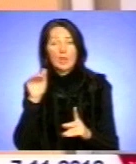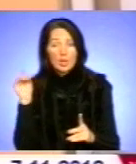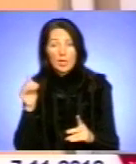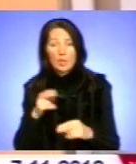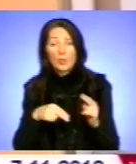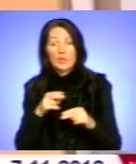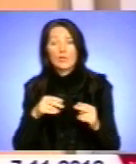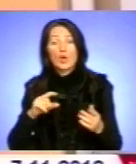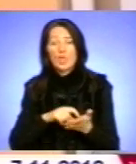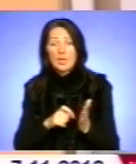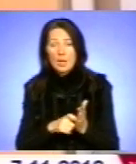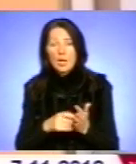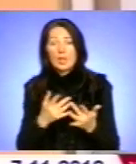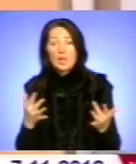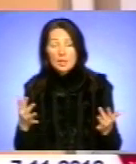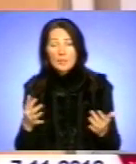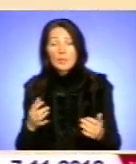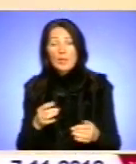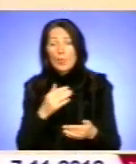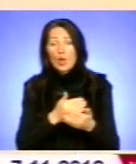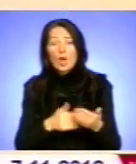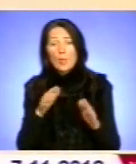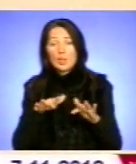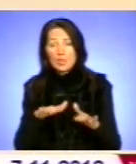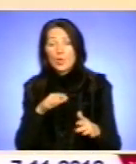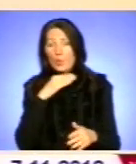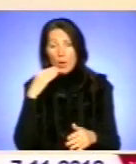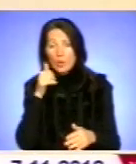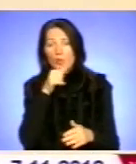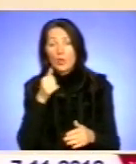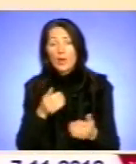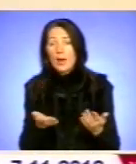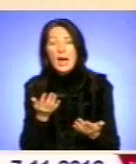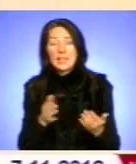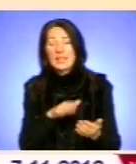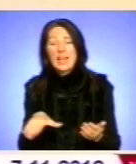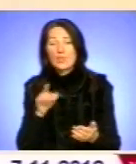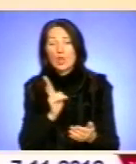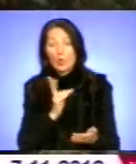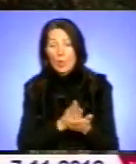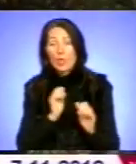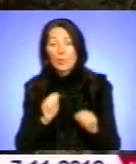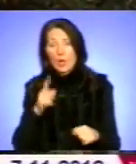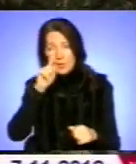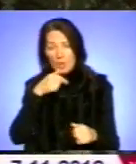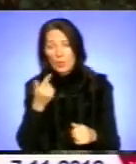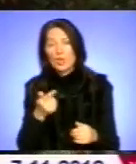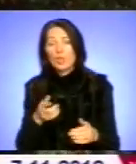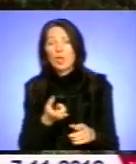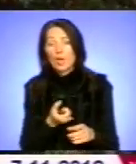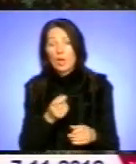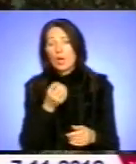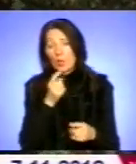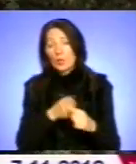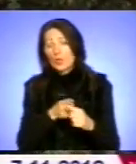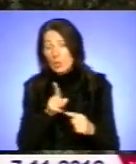Програми діють уже не перший рік, а далеко не всі, хто має право на участь у них, знають про їхні переваги та недоліки. Тут менший перший внесок, бо